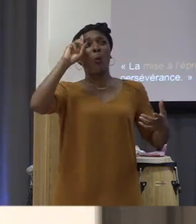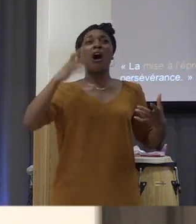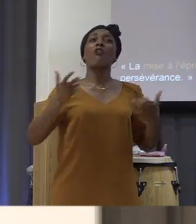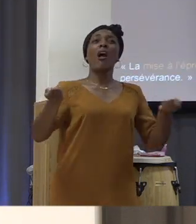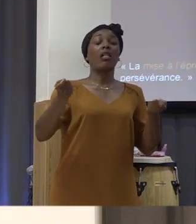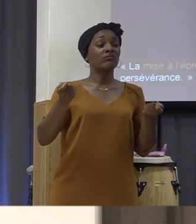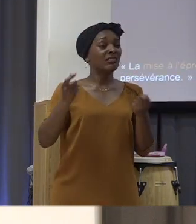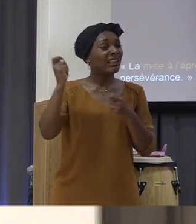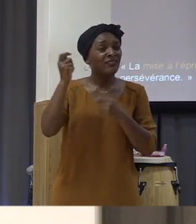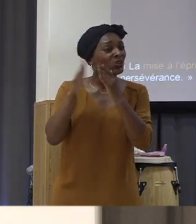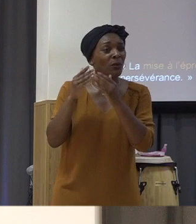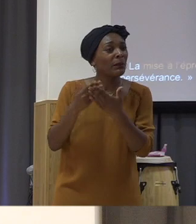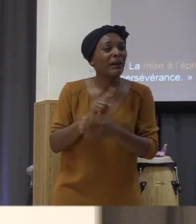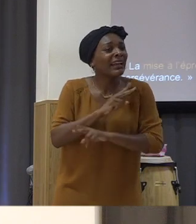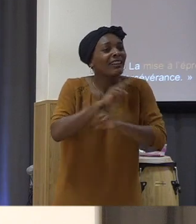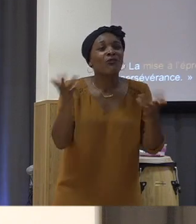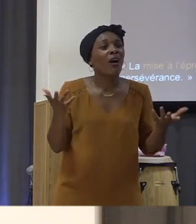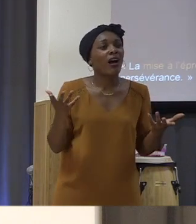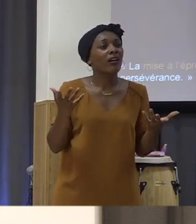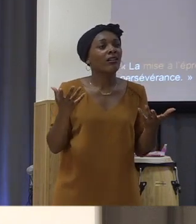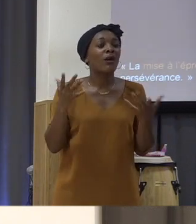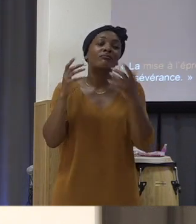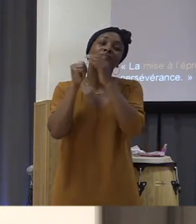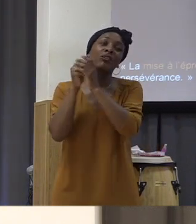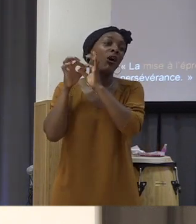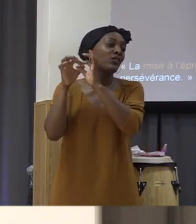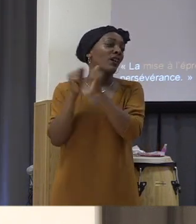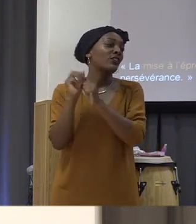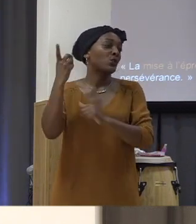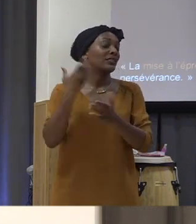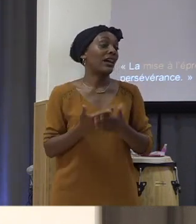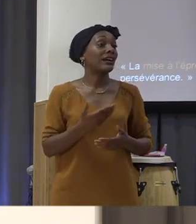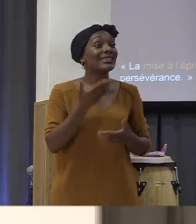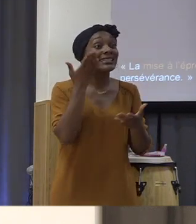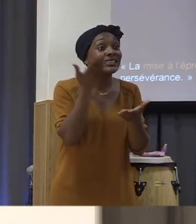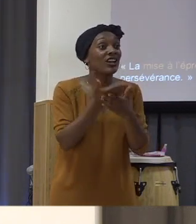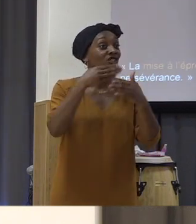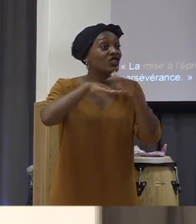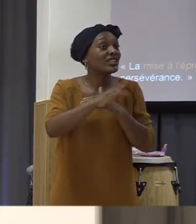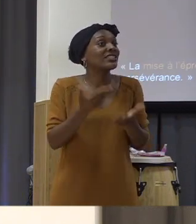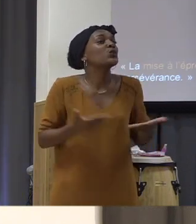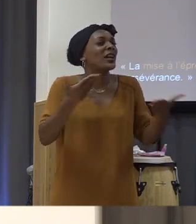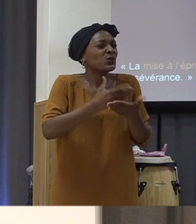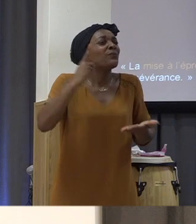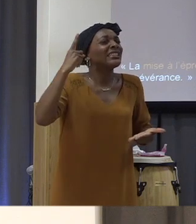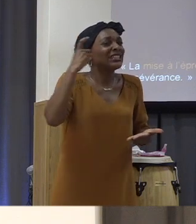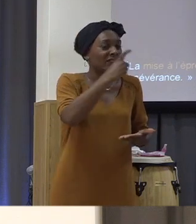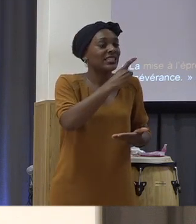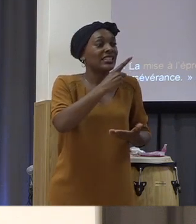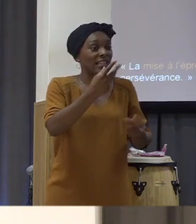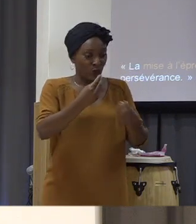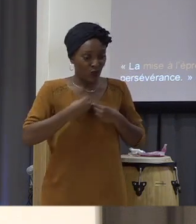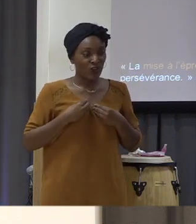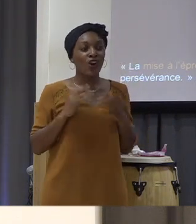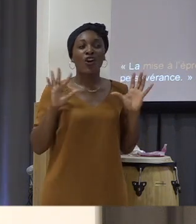d'important parce que la mise à l'épreuve nous permet de voir réellement où on en est avec Dieu. C'est ce texte de la Bible de